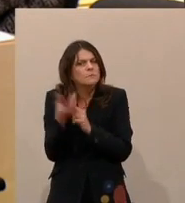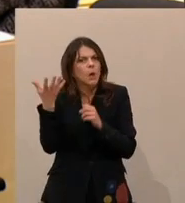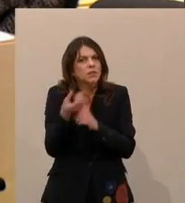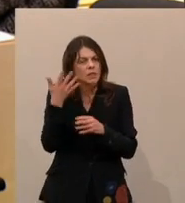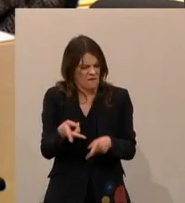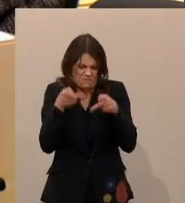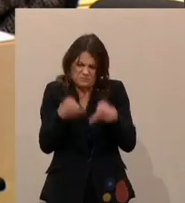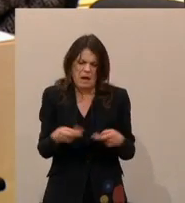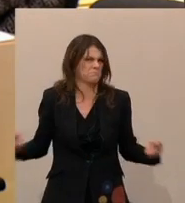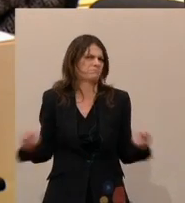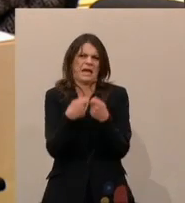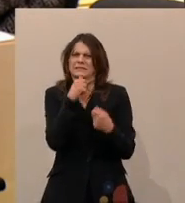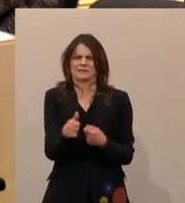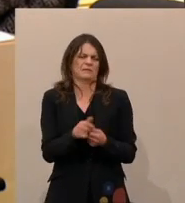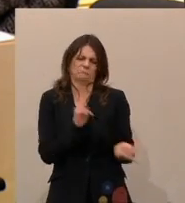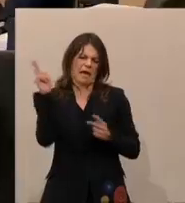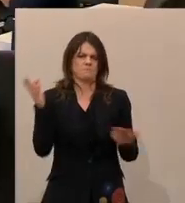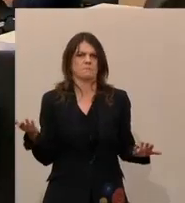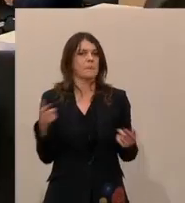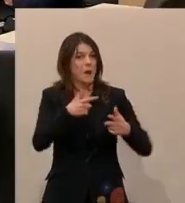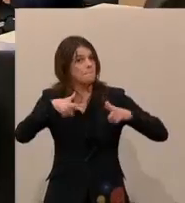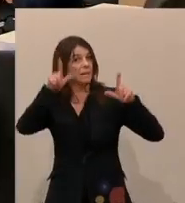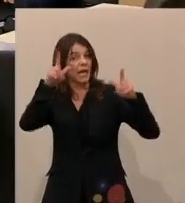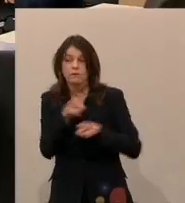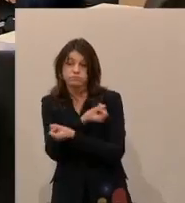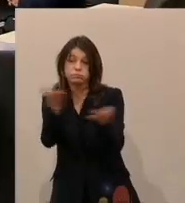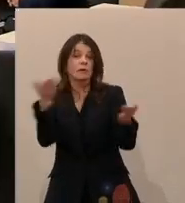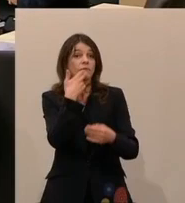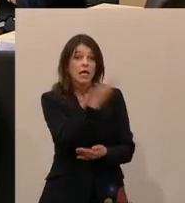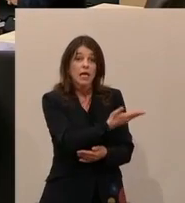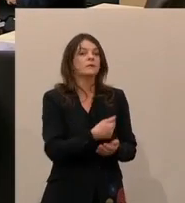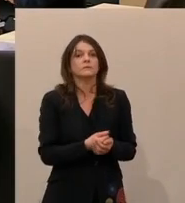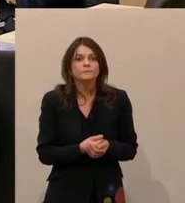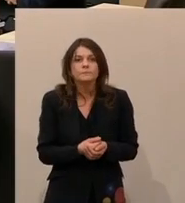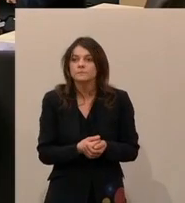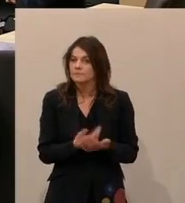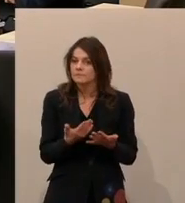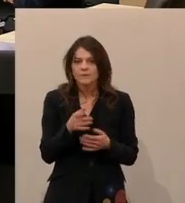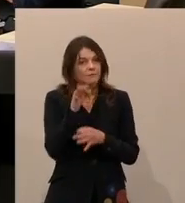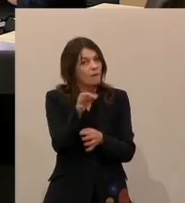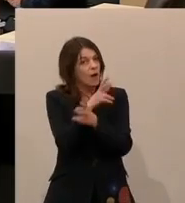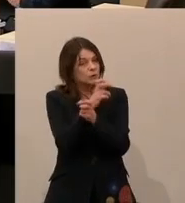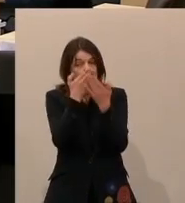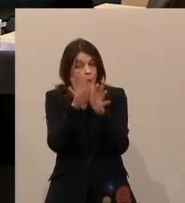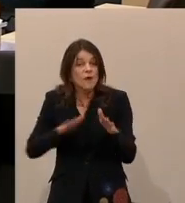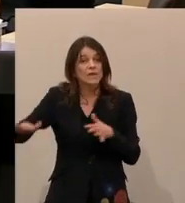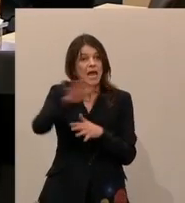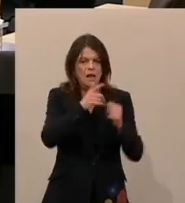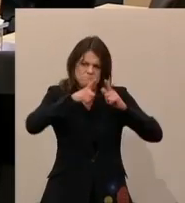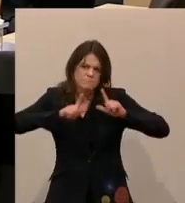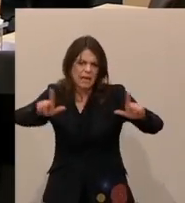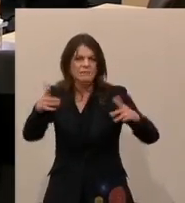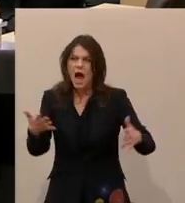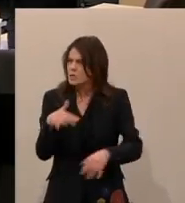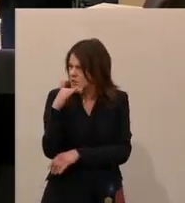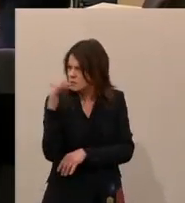den Tatsachen überhaupt nicht entspricht. Und das Bild, das Sie hinaus kommunizieren wollen in die österreichische Öffentlichkeit, das heißt